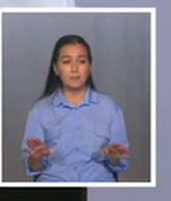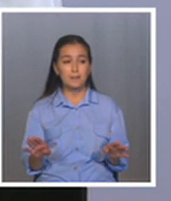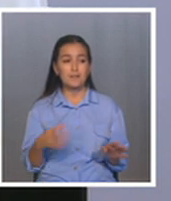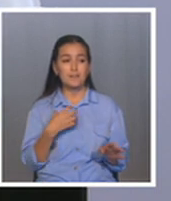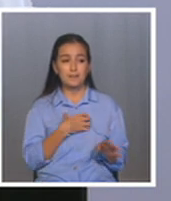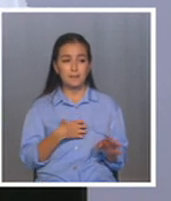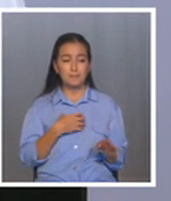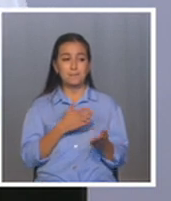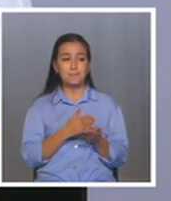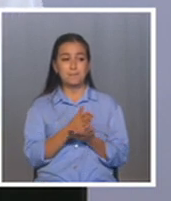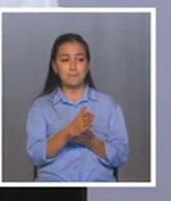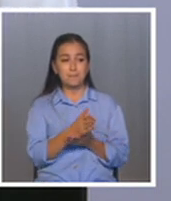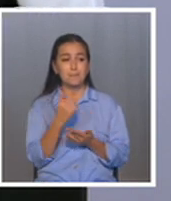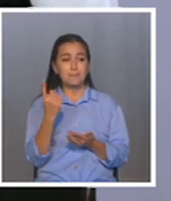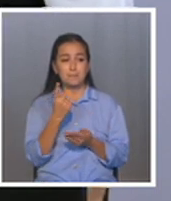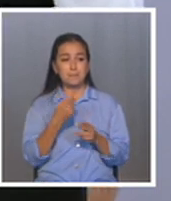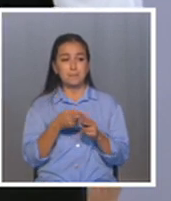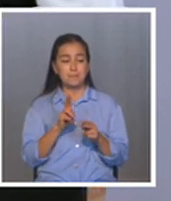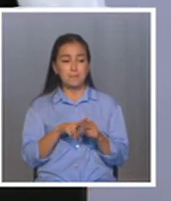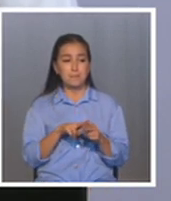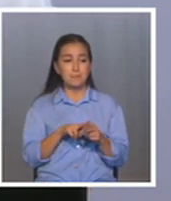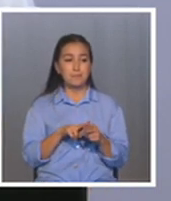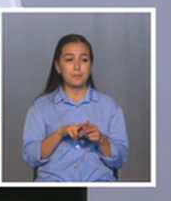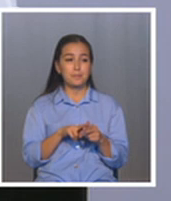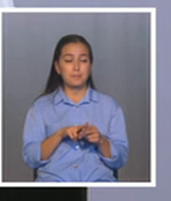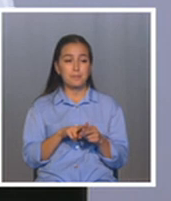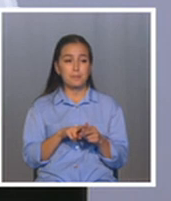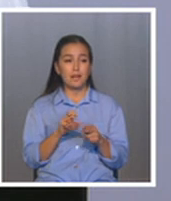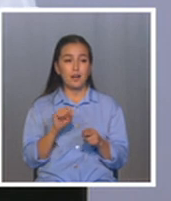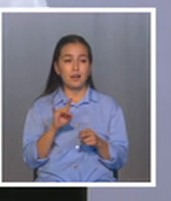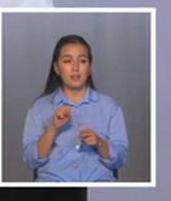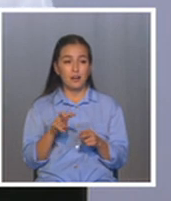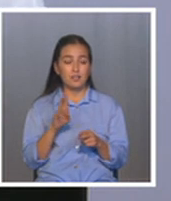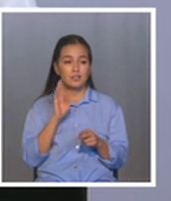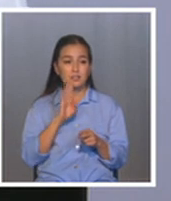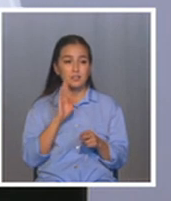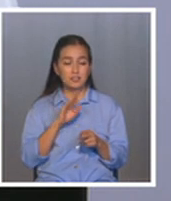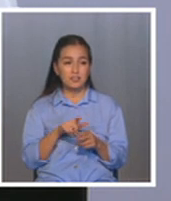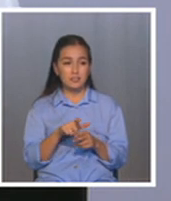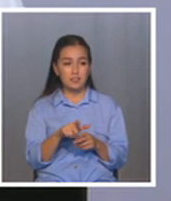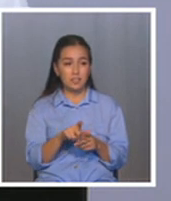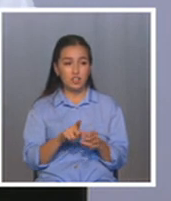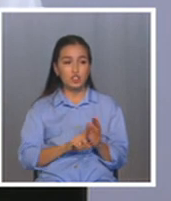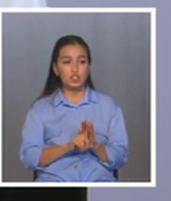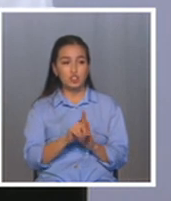негізгі бағыттарымыздың бірі жана қайталап айтқандай, Арал теңізінен шығып,